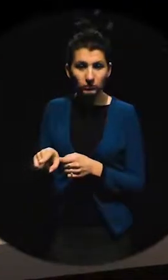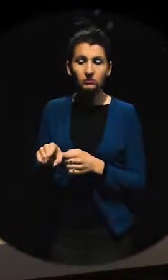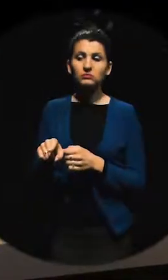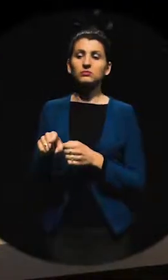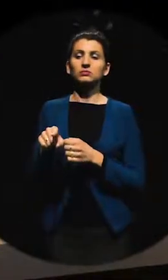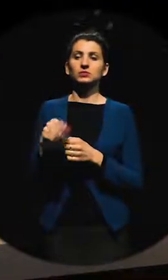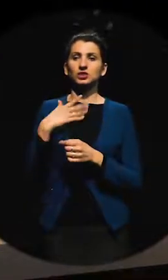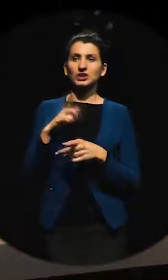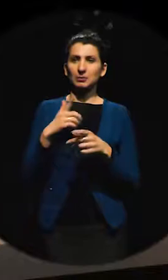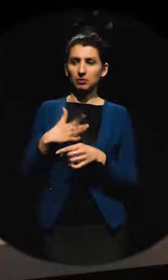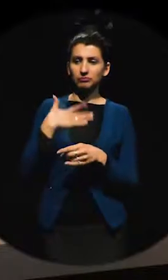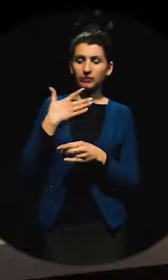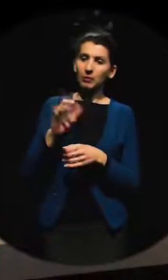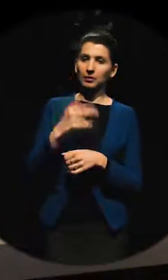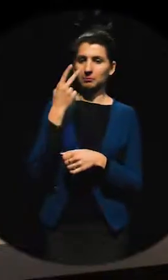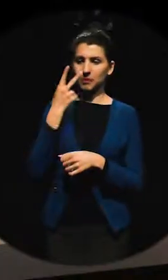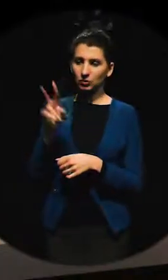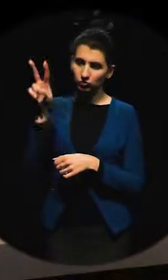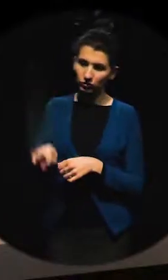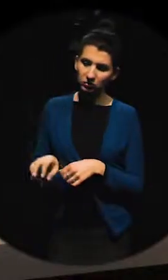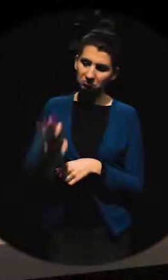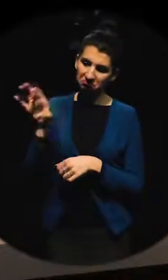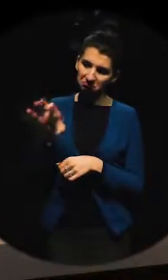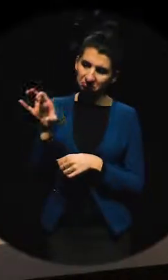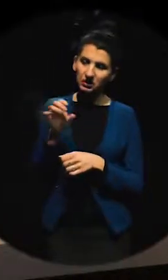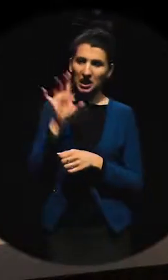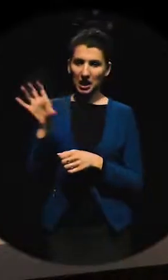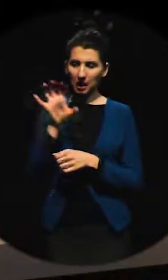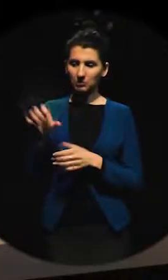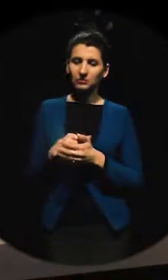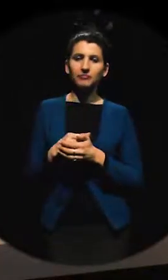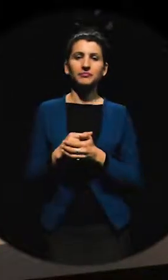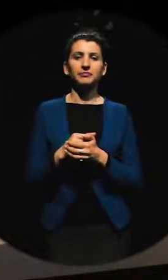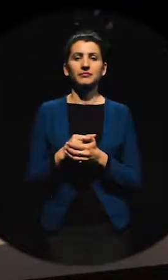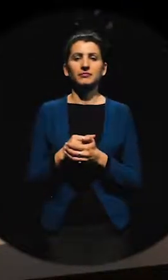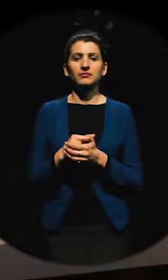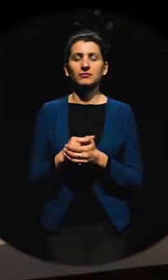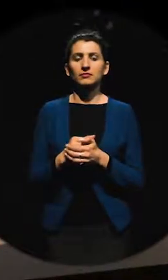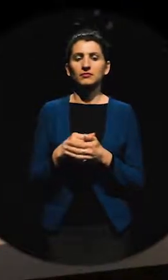etap zdziwienia czy zadziwienia, z którego gapienie jako taka reakcja fizjologiczna wynika,